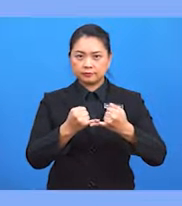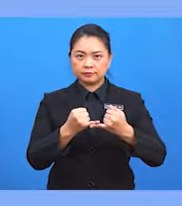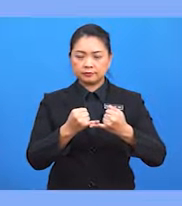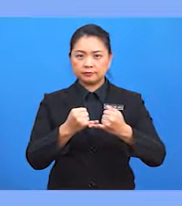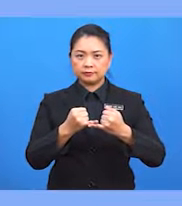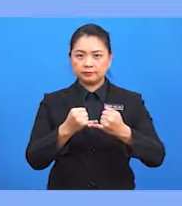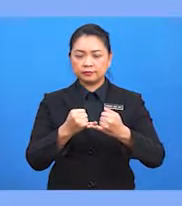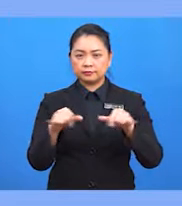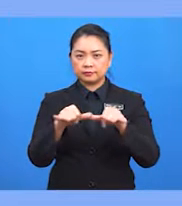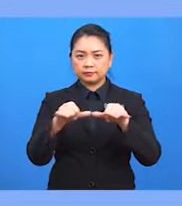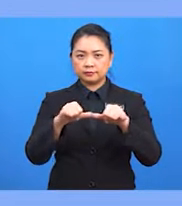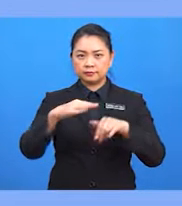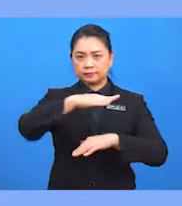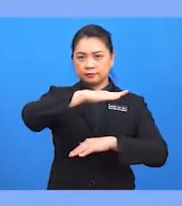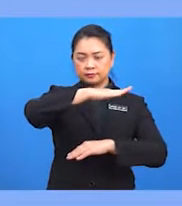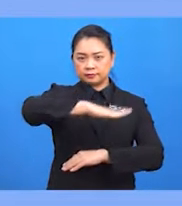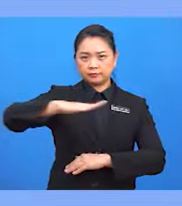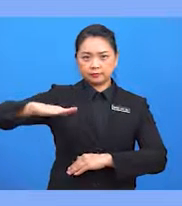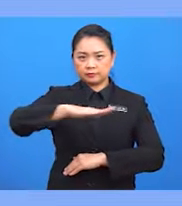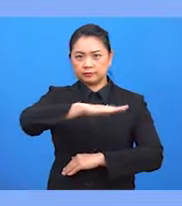saiz melintang dengan nisbah